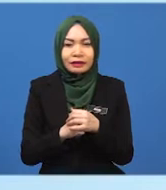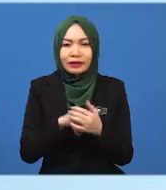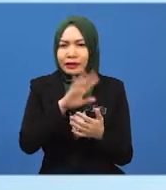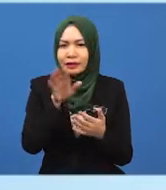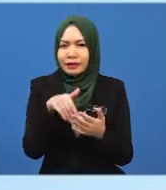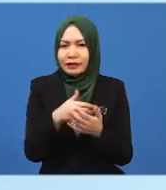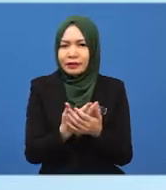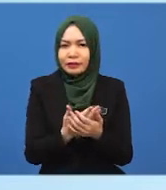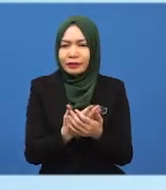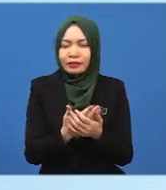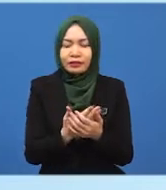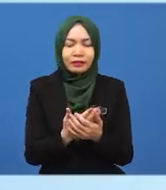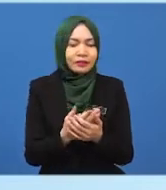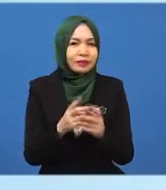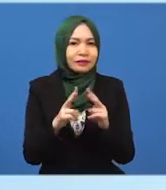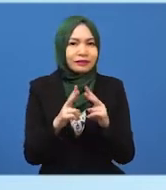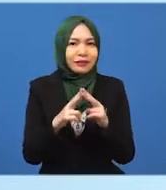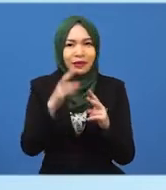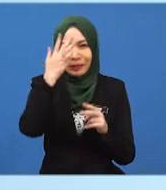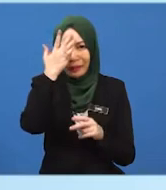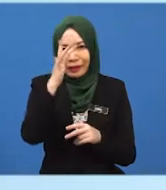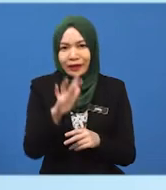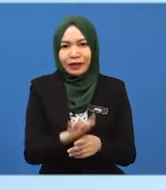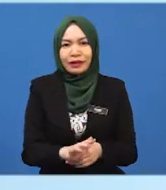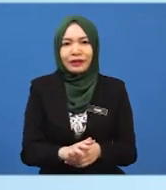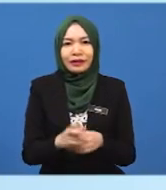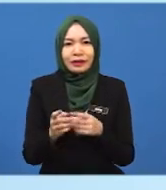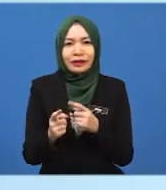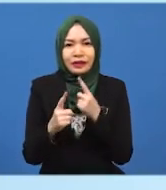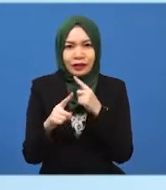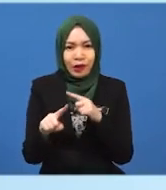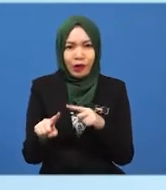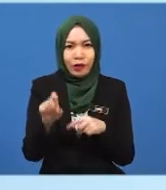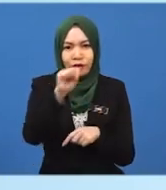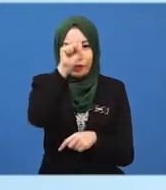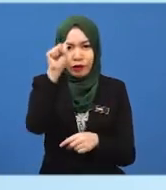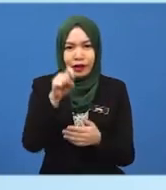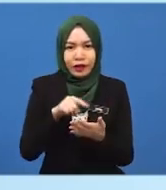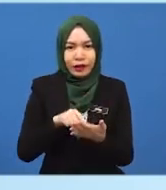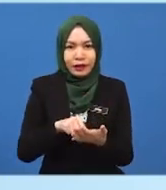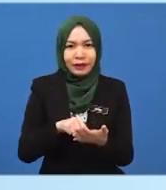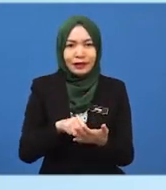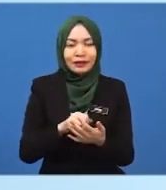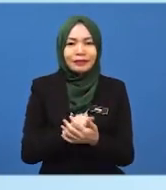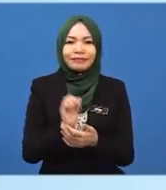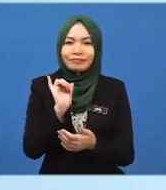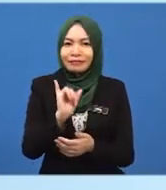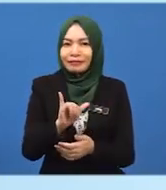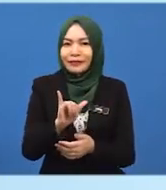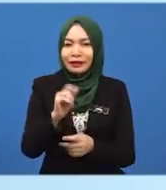murid semua sangat hebat. Kata pemberi yang tepat adalah syabas semua.